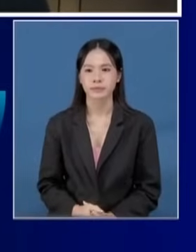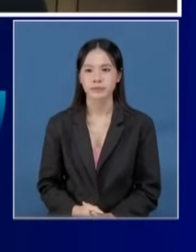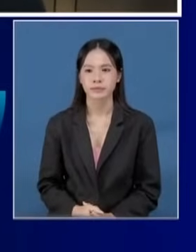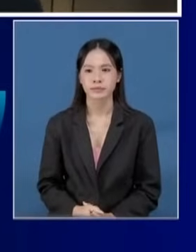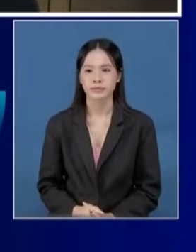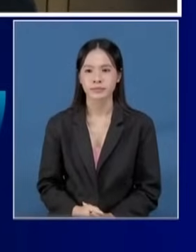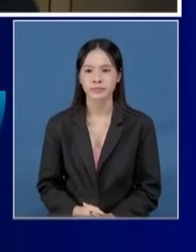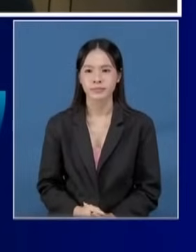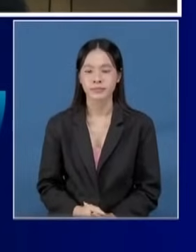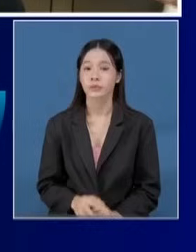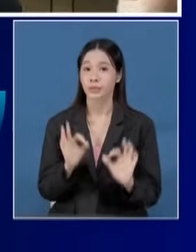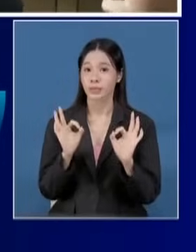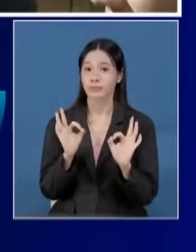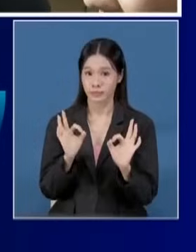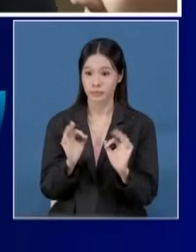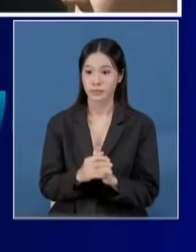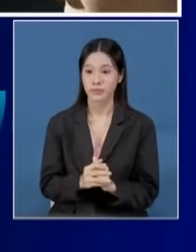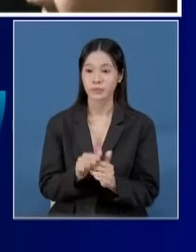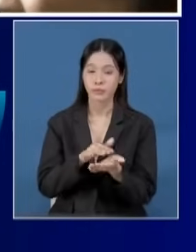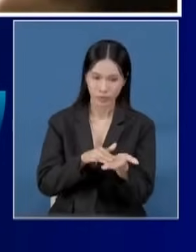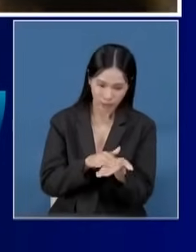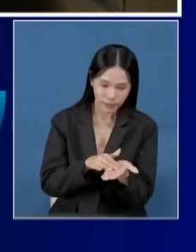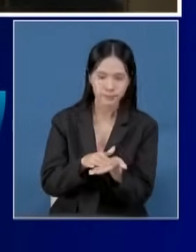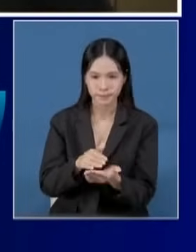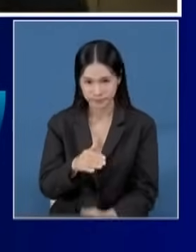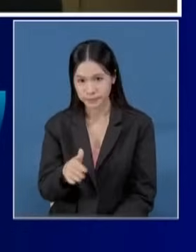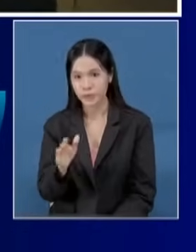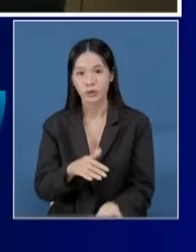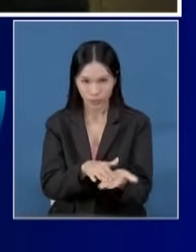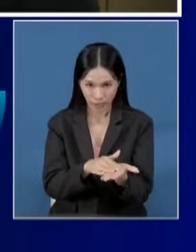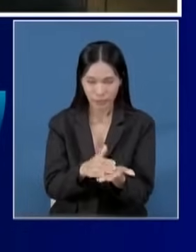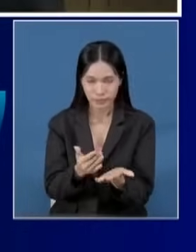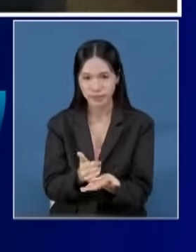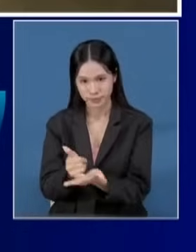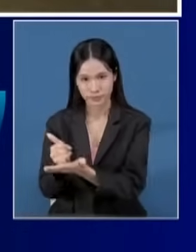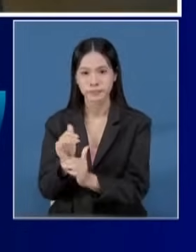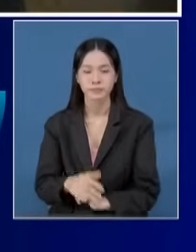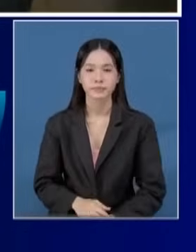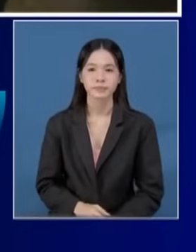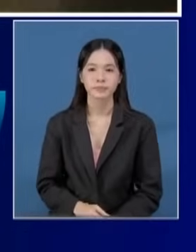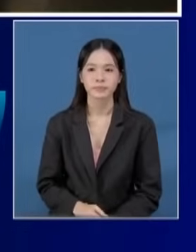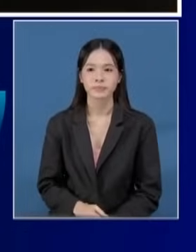โอเคเน า ะ ขอโทษนะคะขออนุญาตนะคะ โอเค